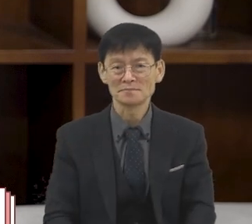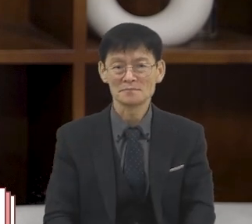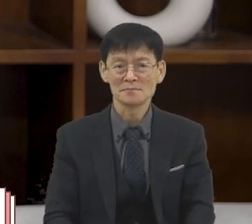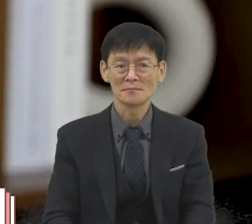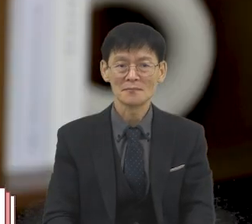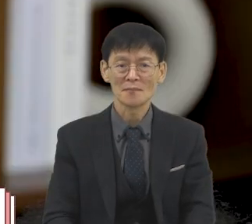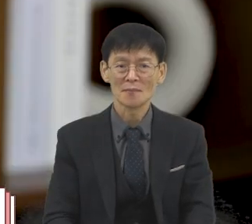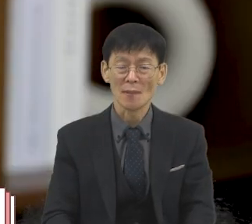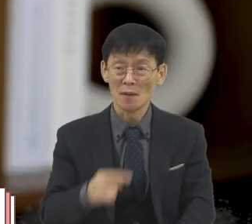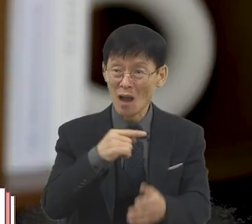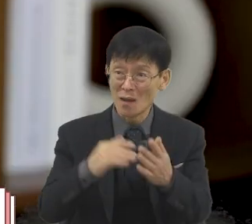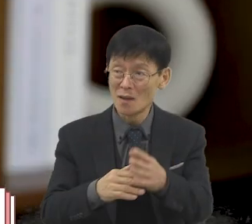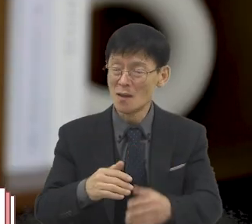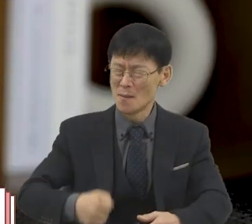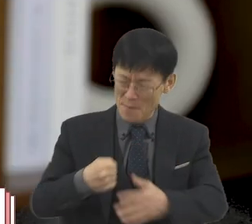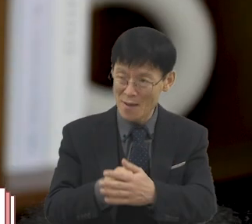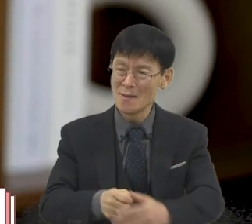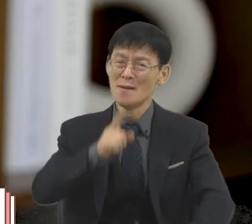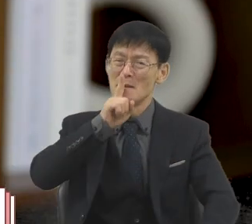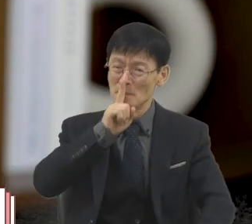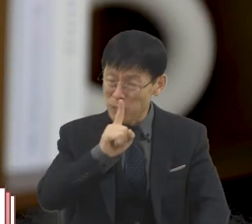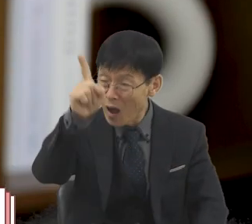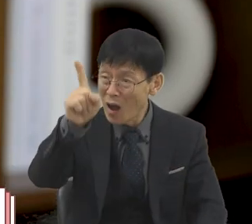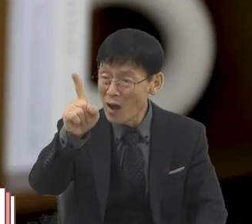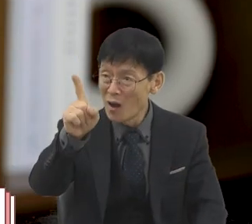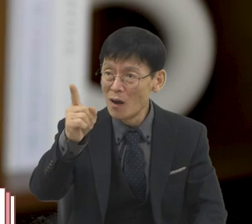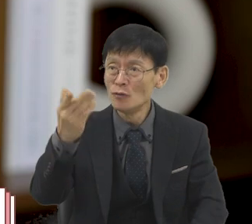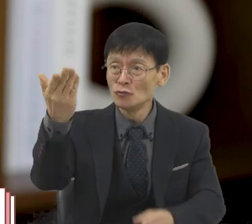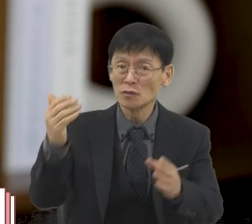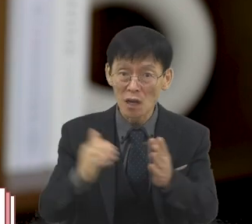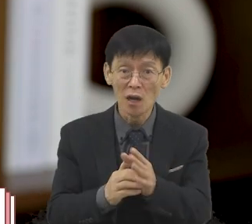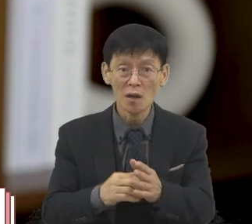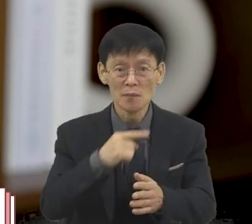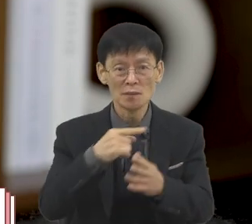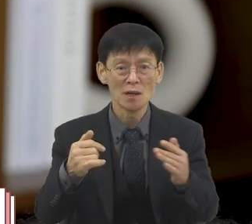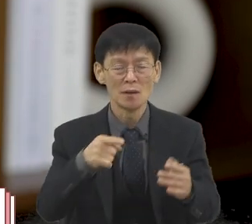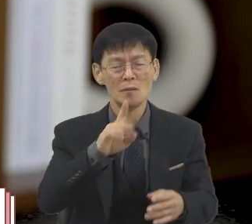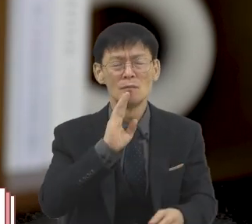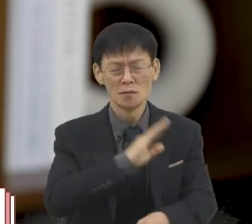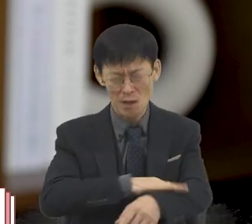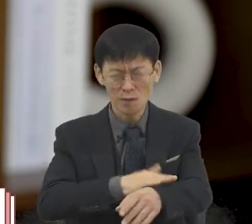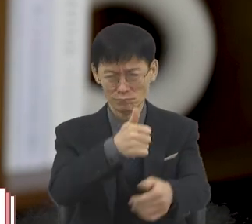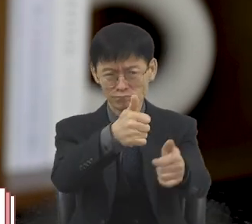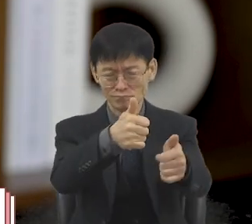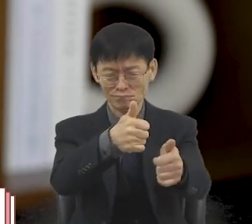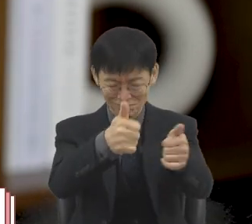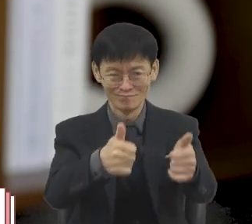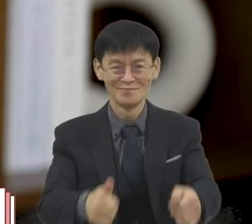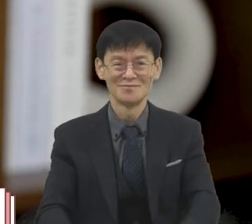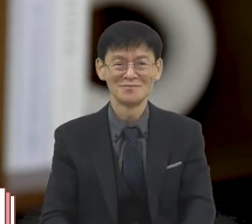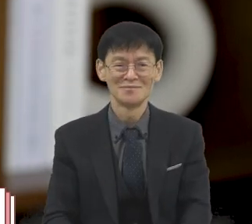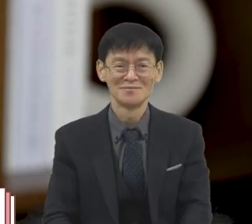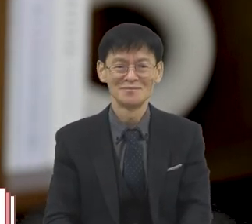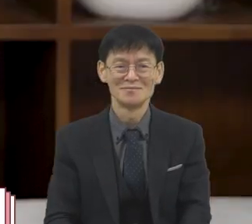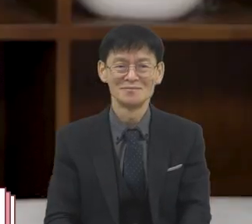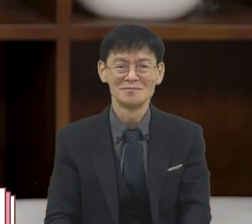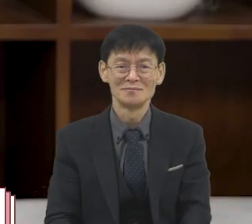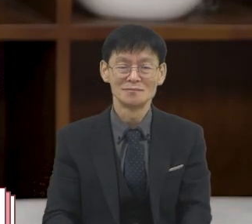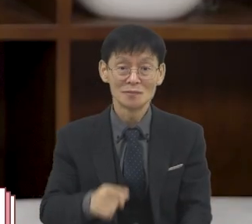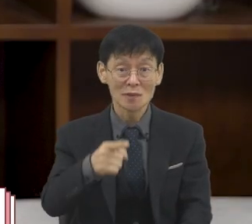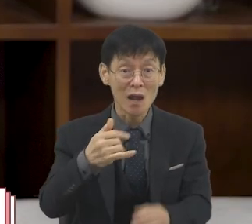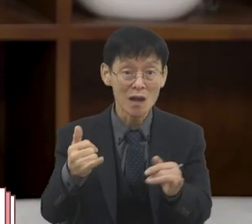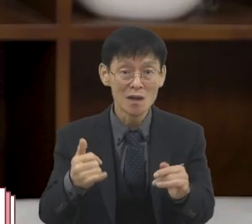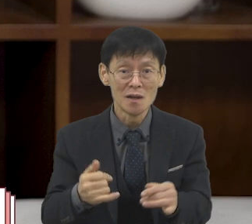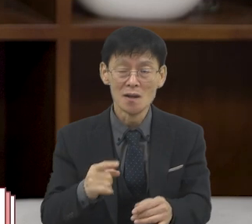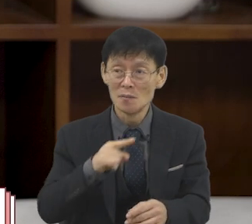되겠죠. 손해를 보면서까지 용기를 내서 피해자를 위해 신고해주신 강 과장님 너무 멋있습니다.